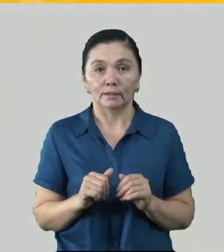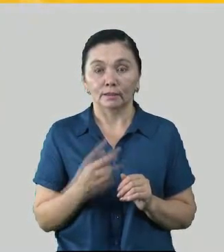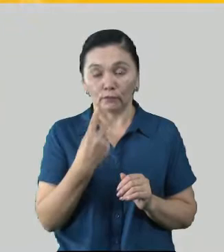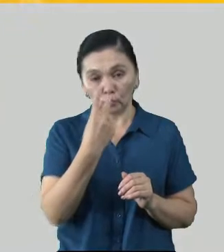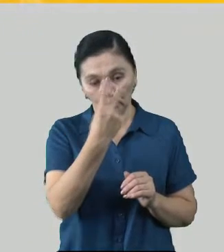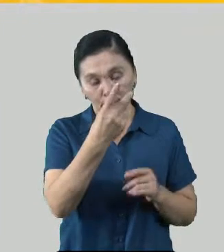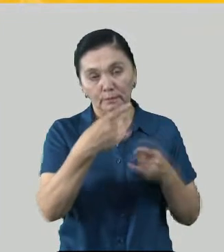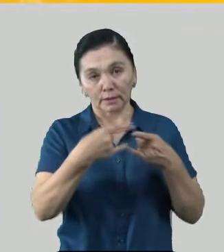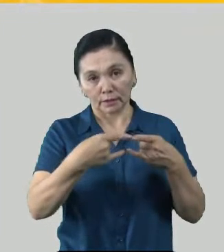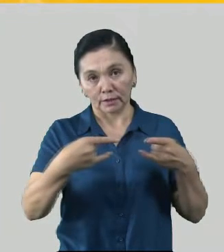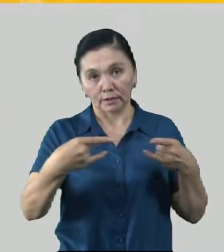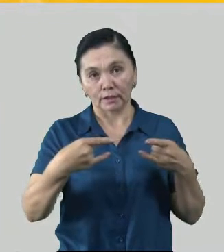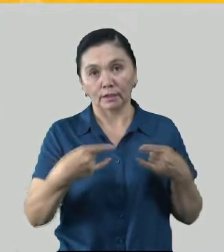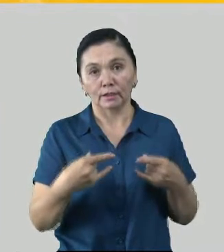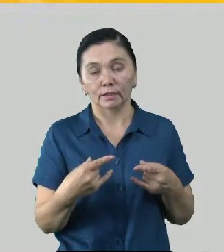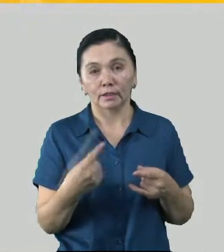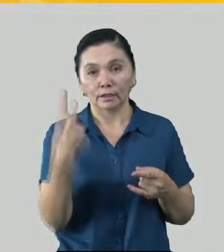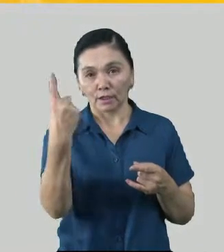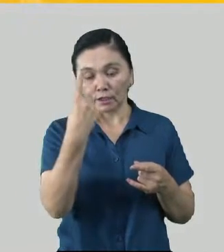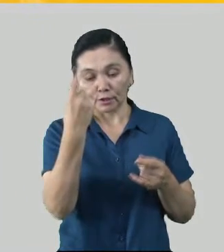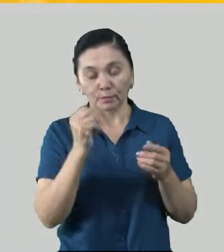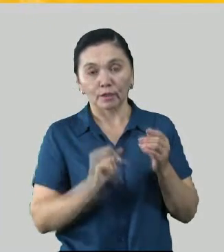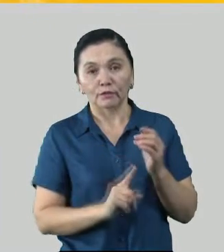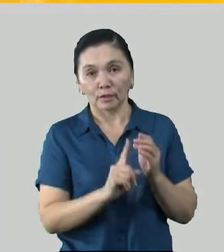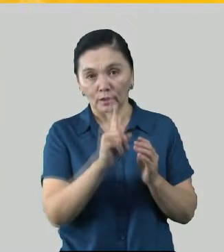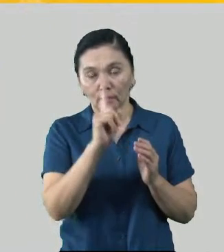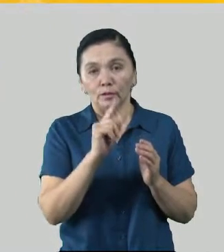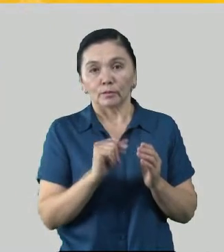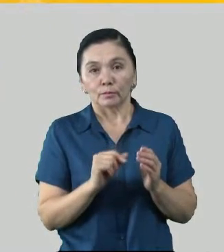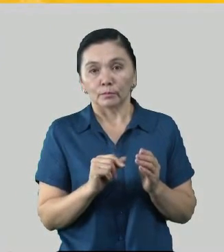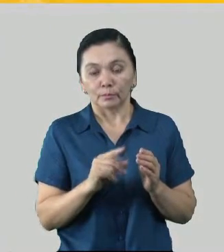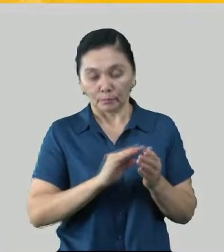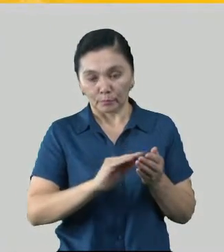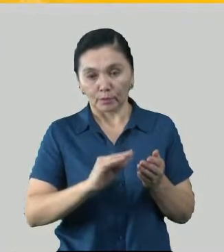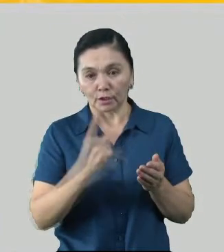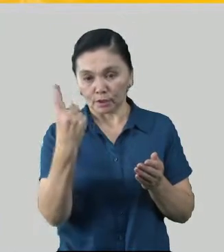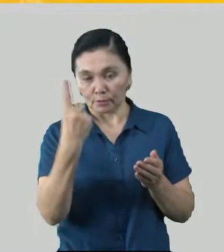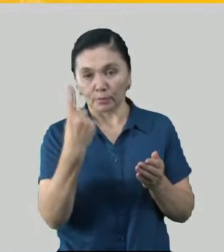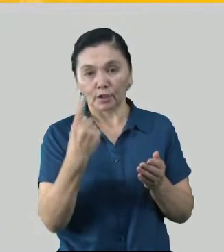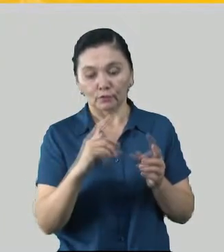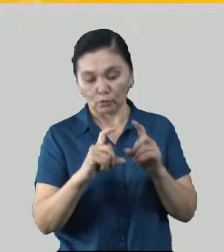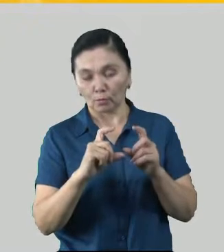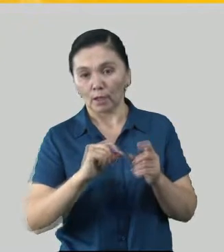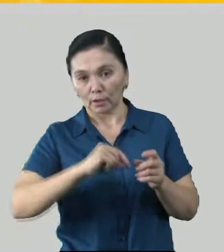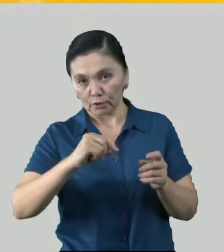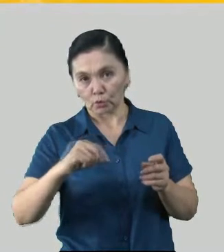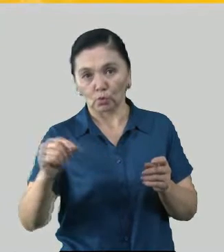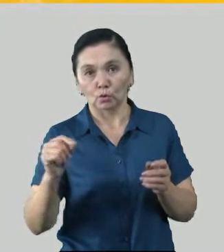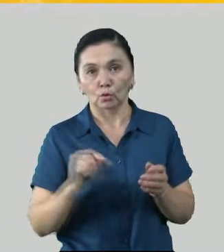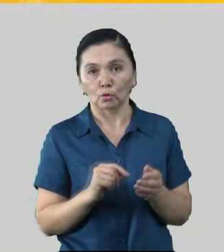Посмотрите на экран. Сначала пишем первую наклонную палочку.